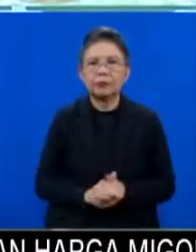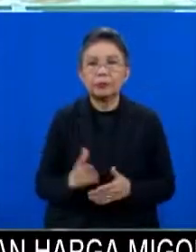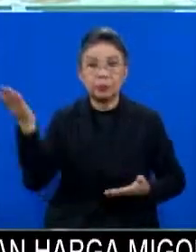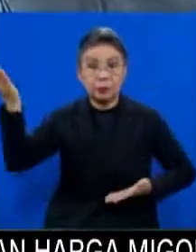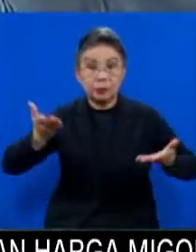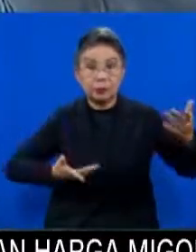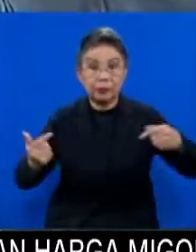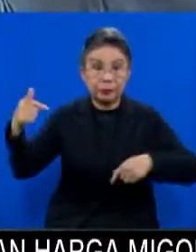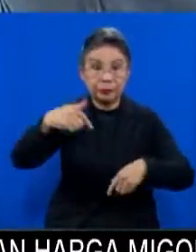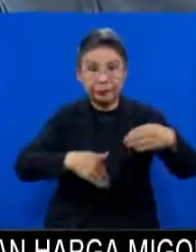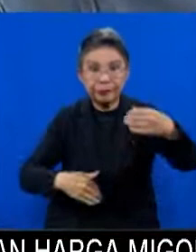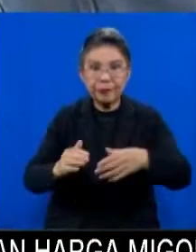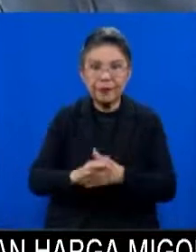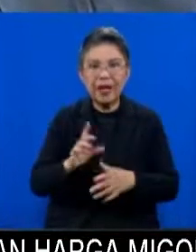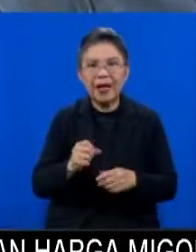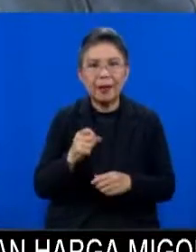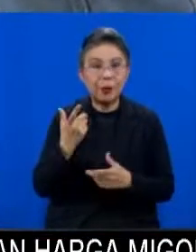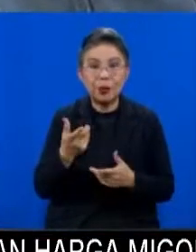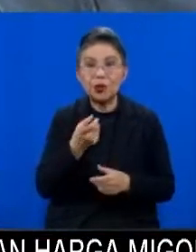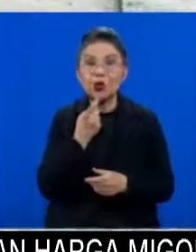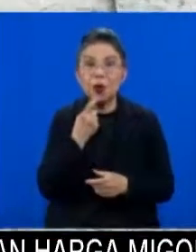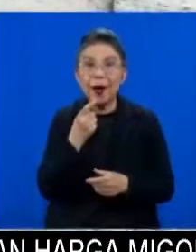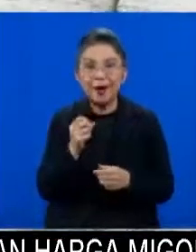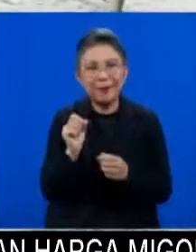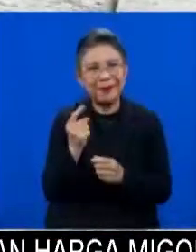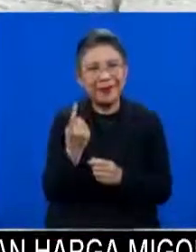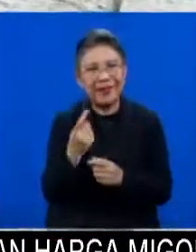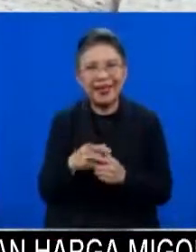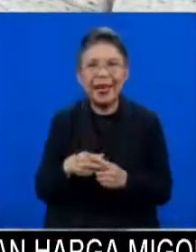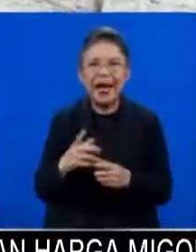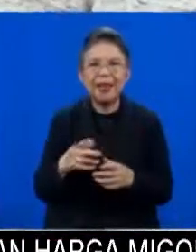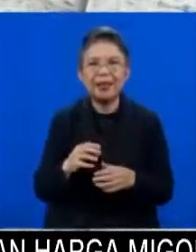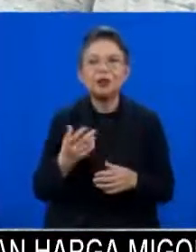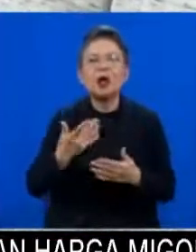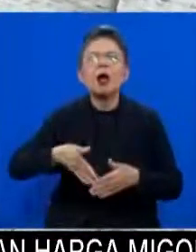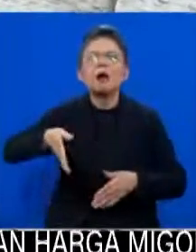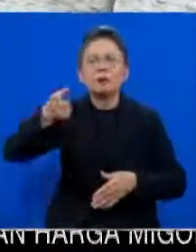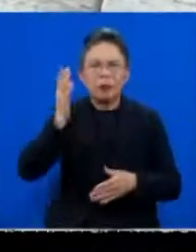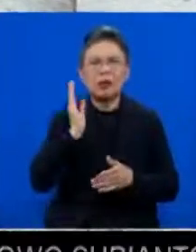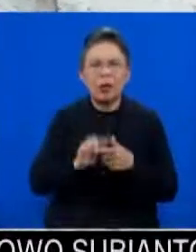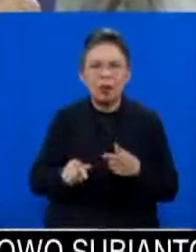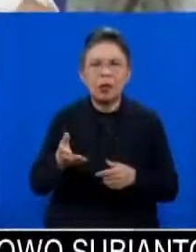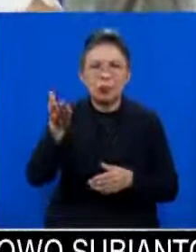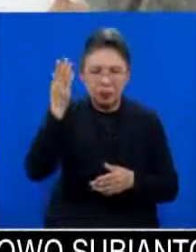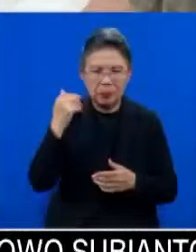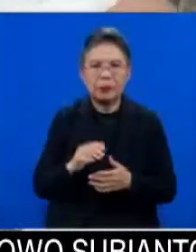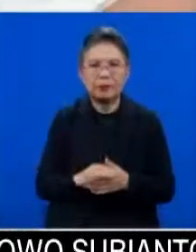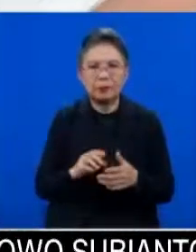Pengunjung silih berganti. Ada yang penasaran mencoba pertama kali, ada pula yang sudah berkali-kali menjajal roti